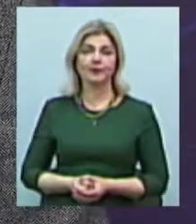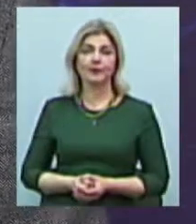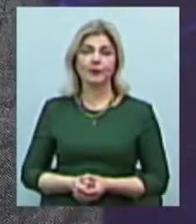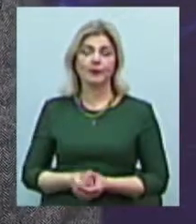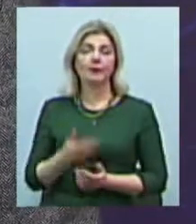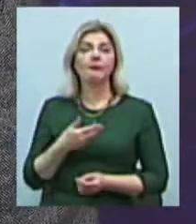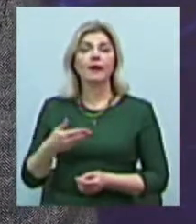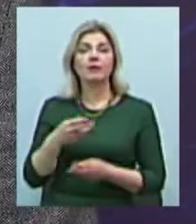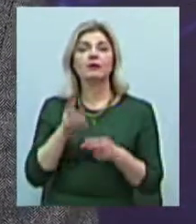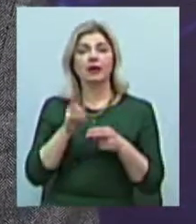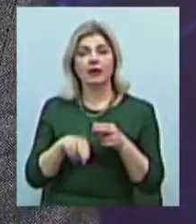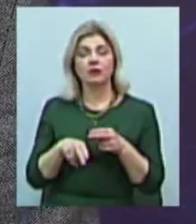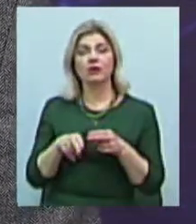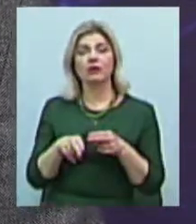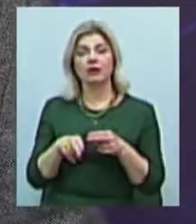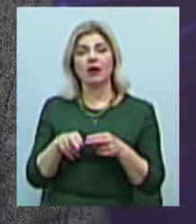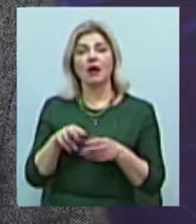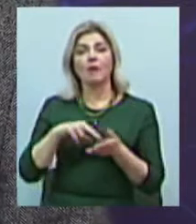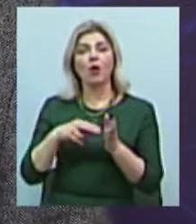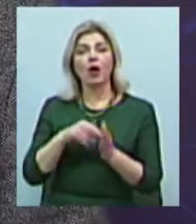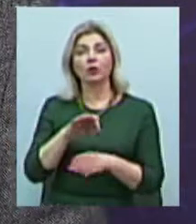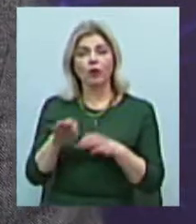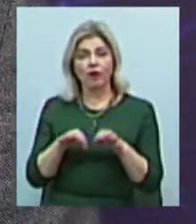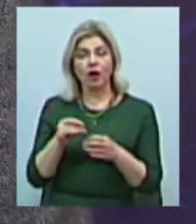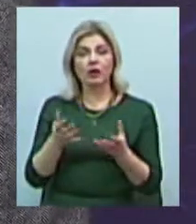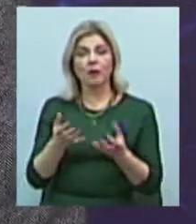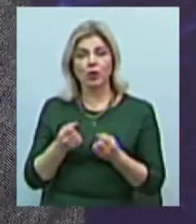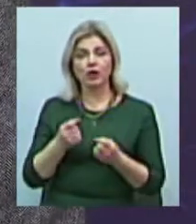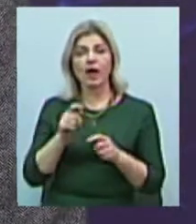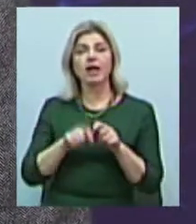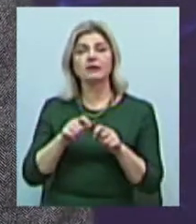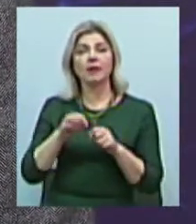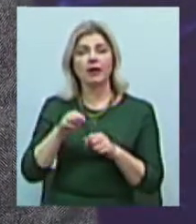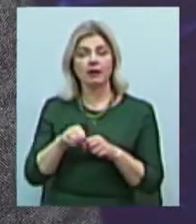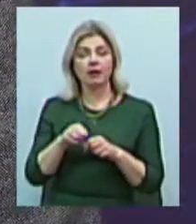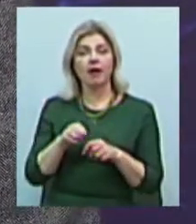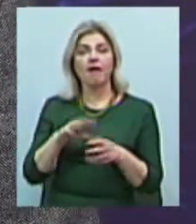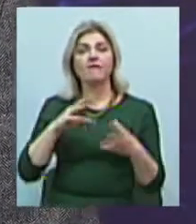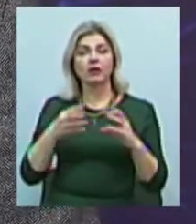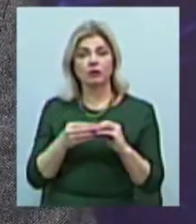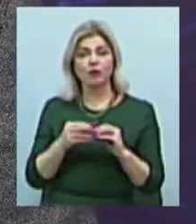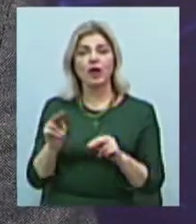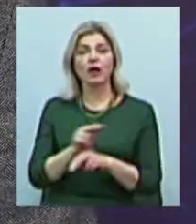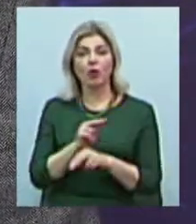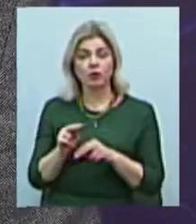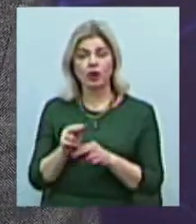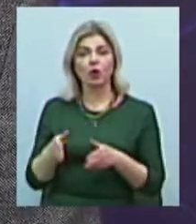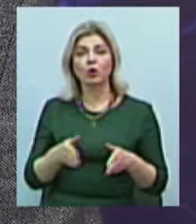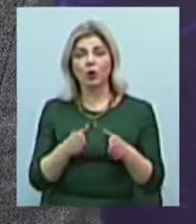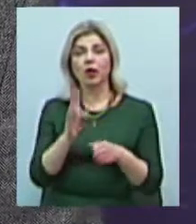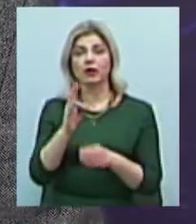Ми закінчили, все ж таки завершили проєктування, отримали експертні висновки по реконструкції дороги Н-14